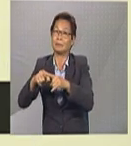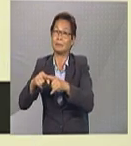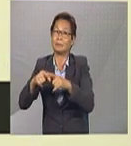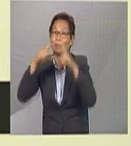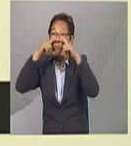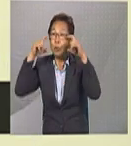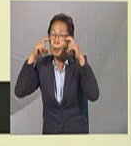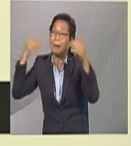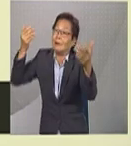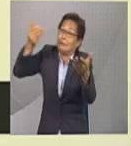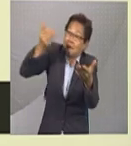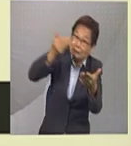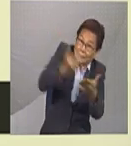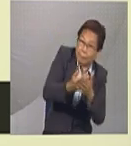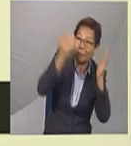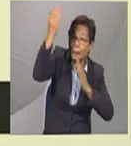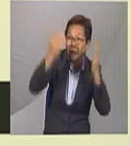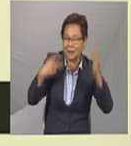waktu terdekat,